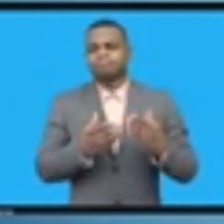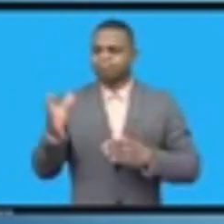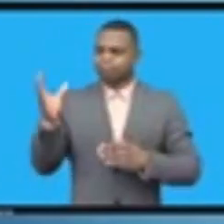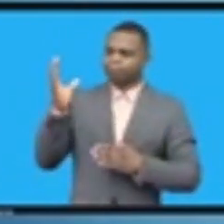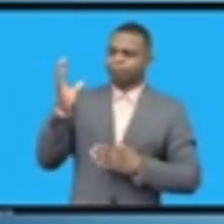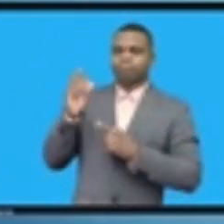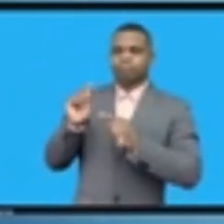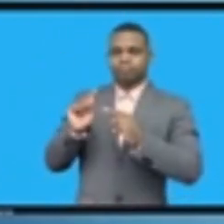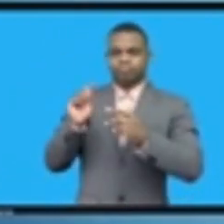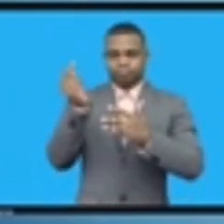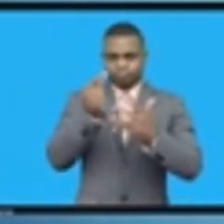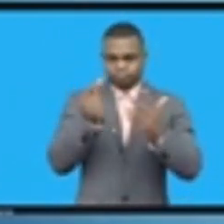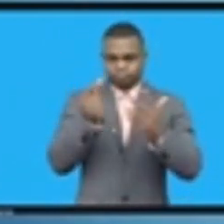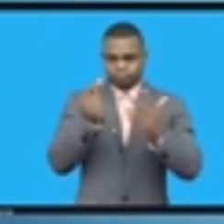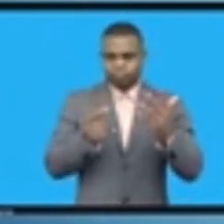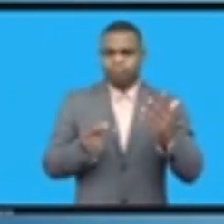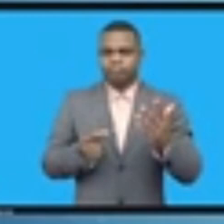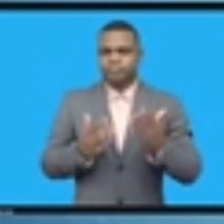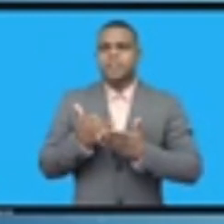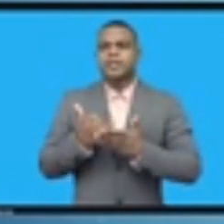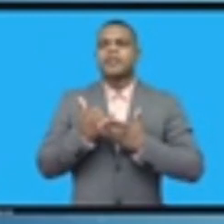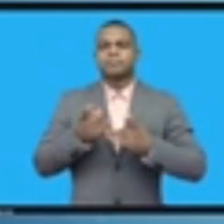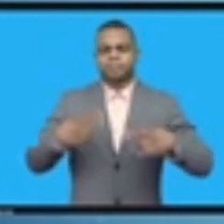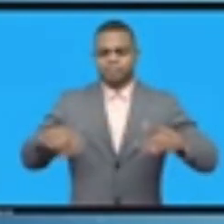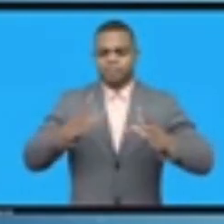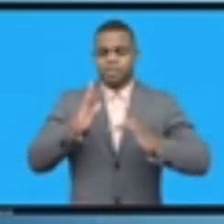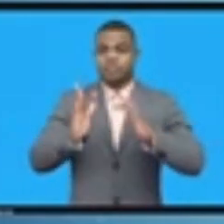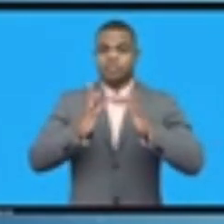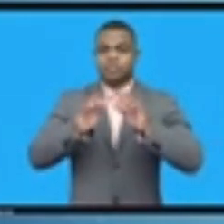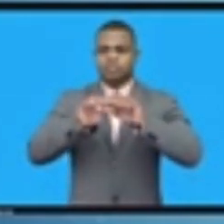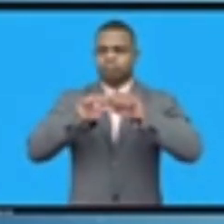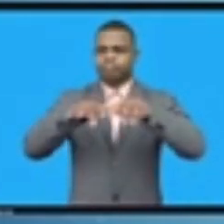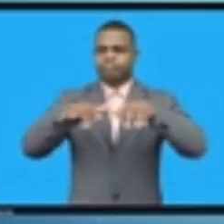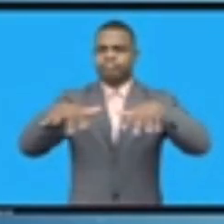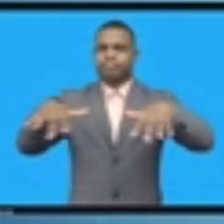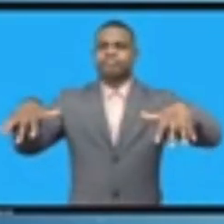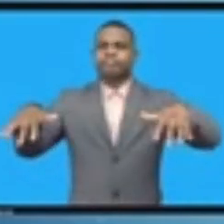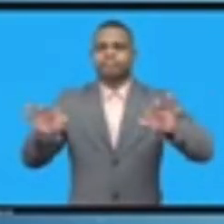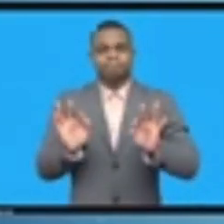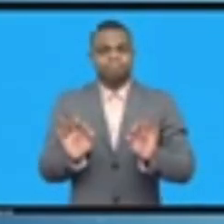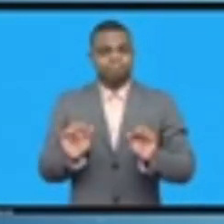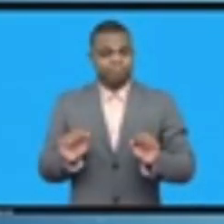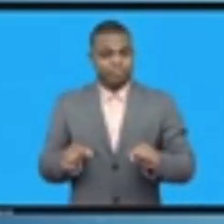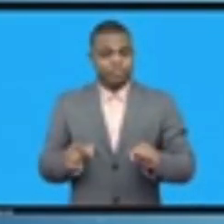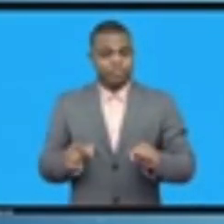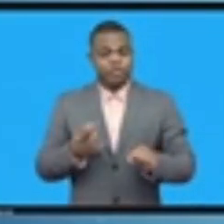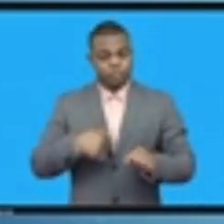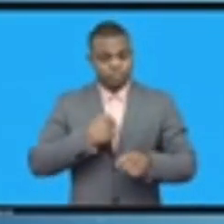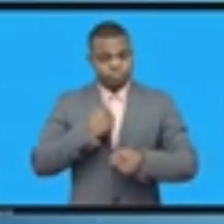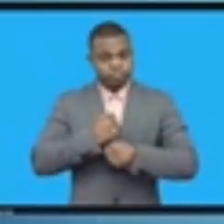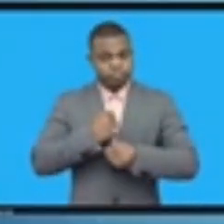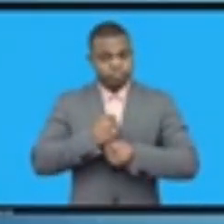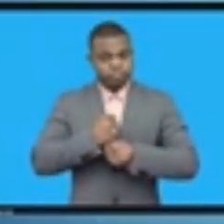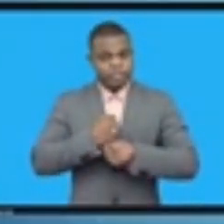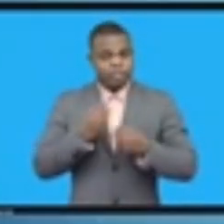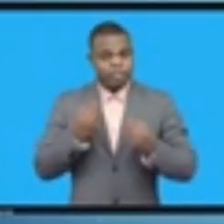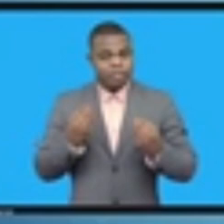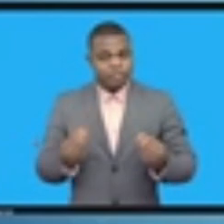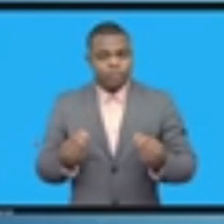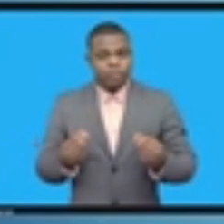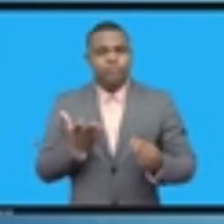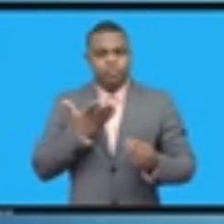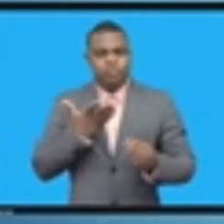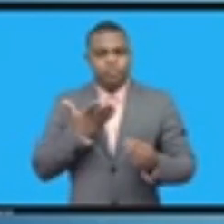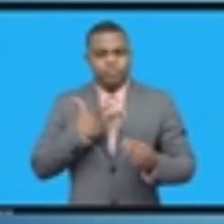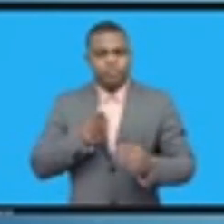这对互联网的生态系统是非常重要的。我们的工作是要明确的确定这些内容，那就是